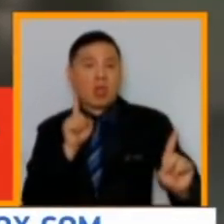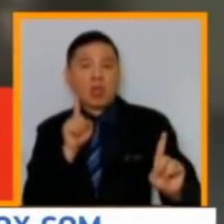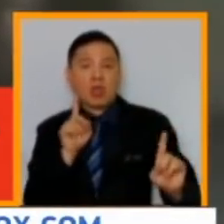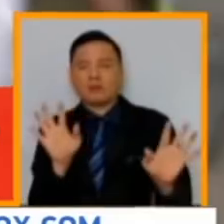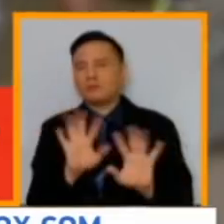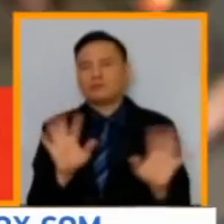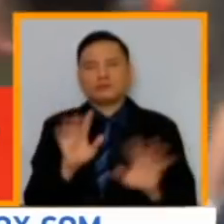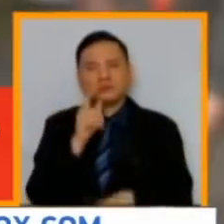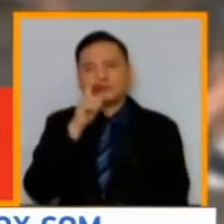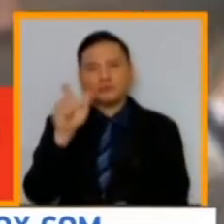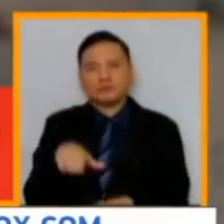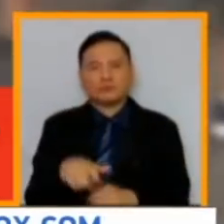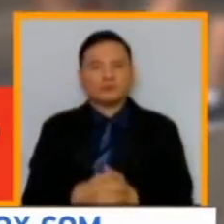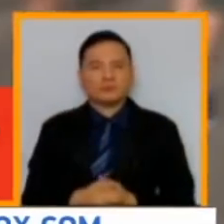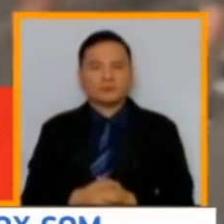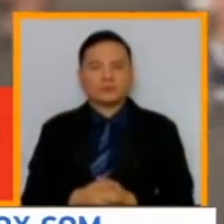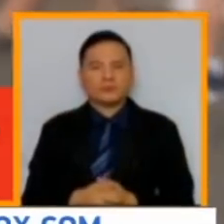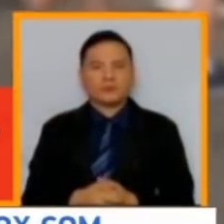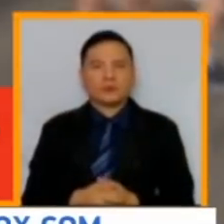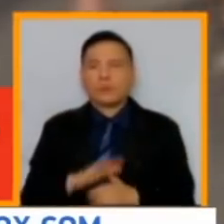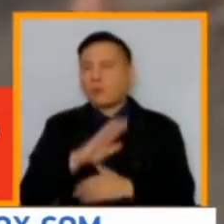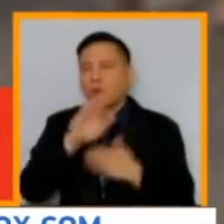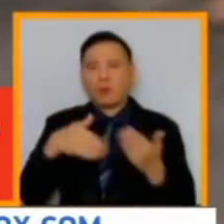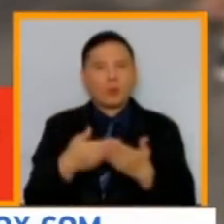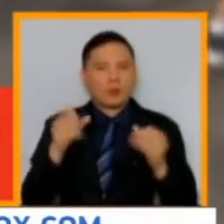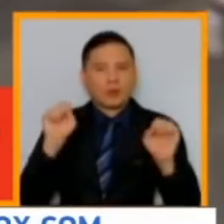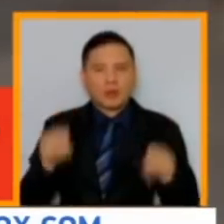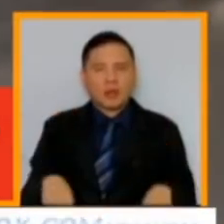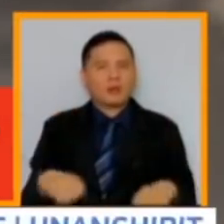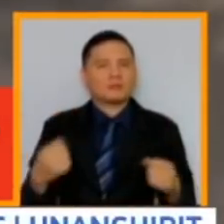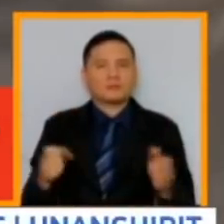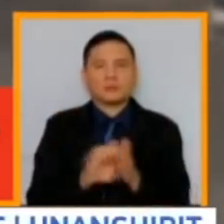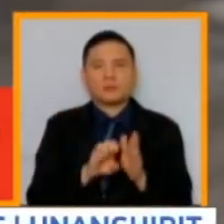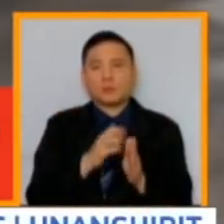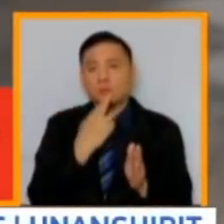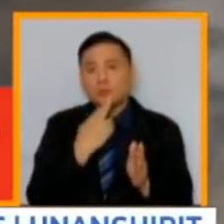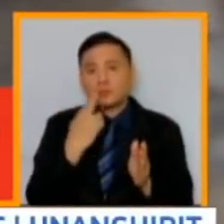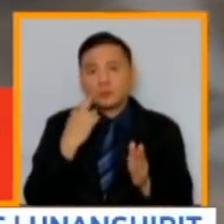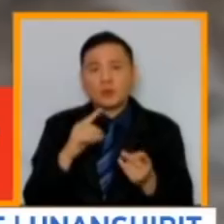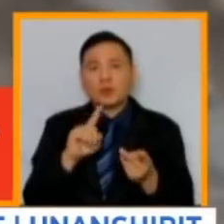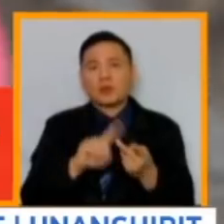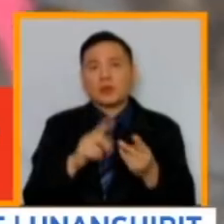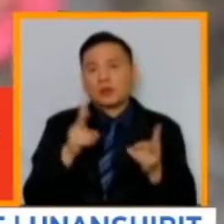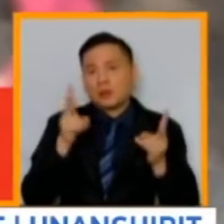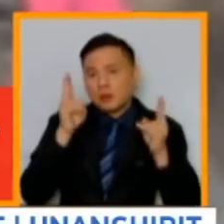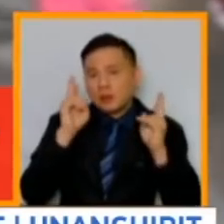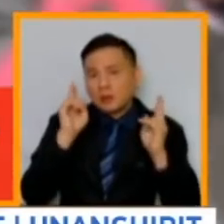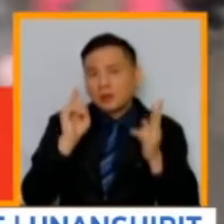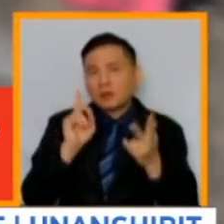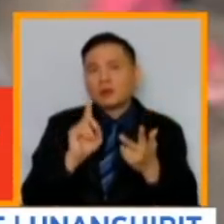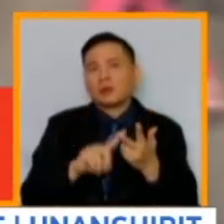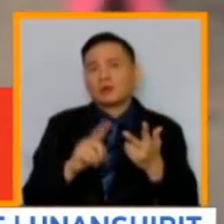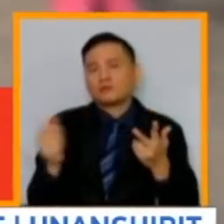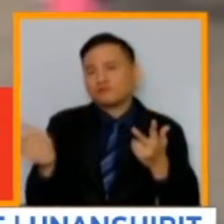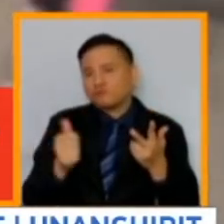Lahat ito pwede sa pati sa restaurant, sa mga personal care services, mga transportation.